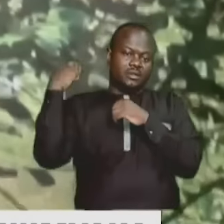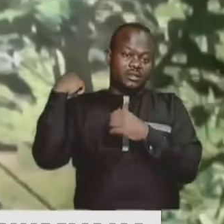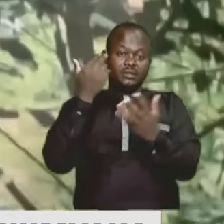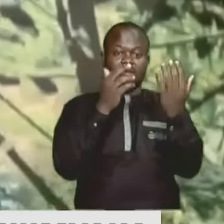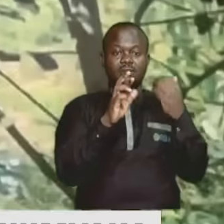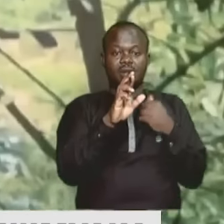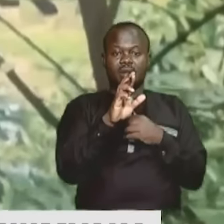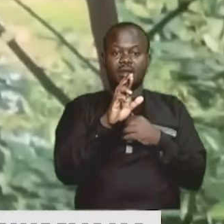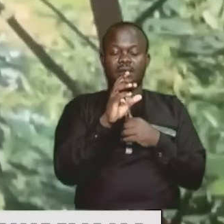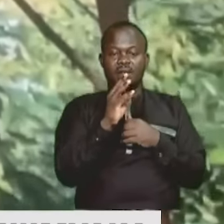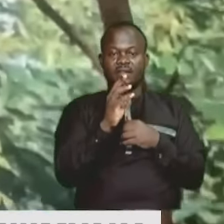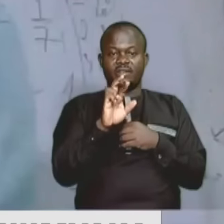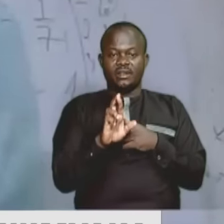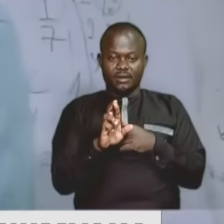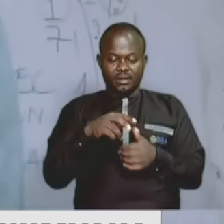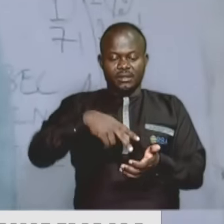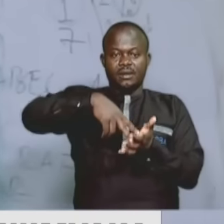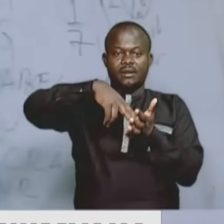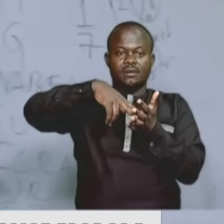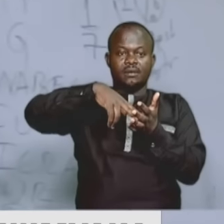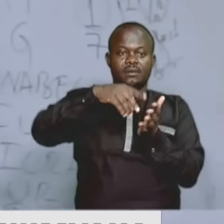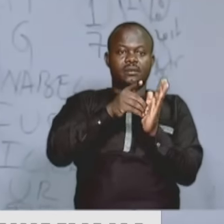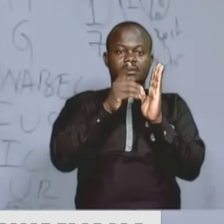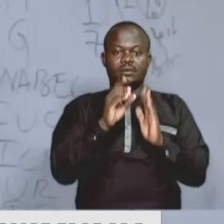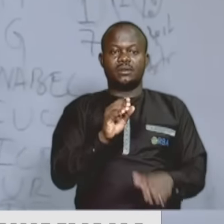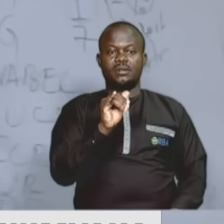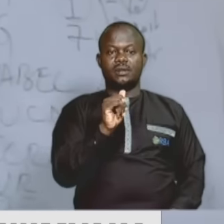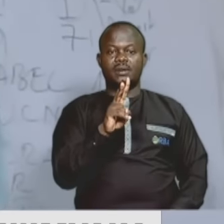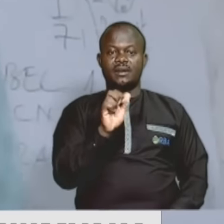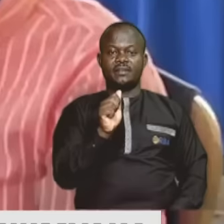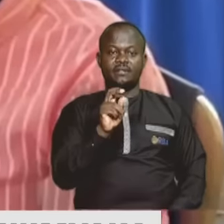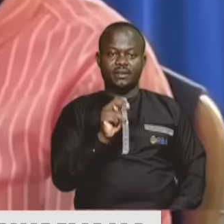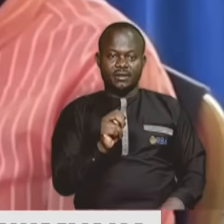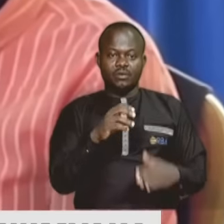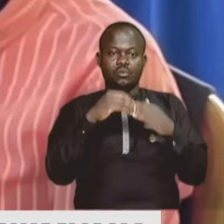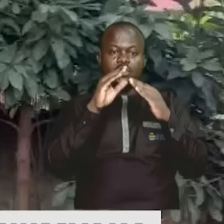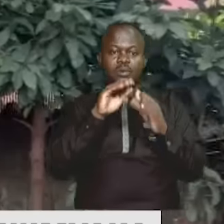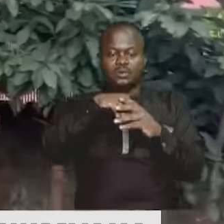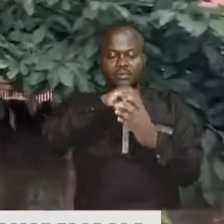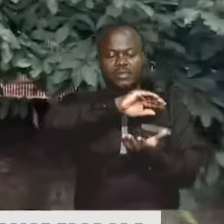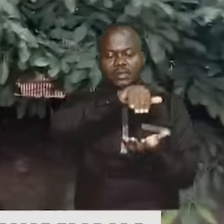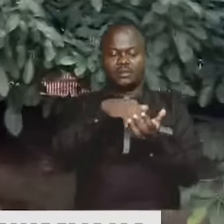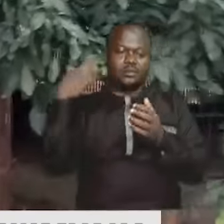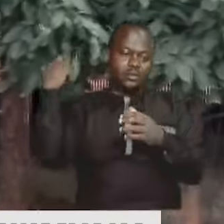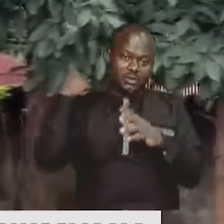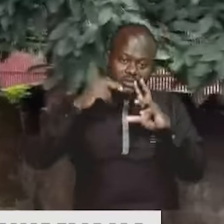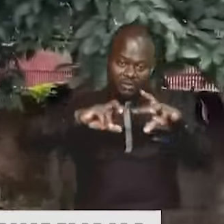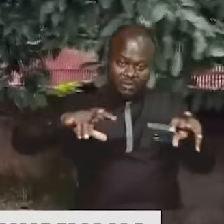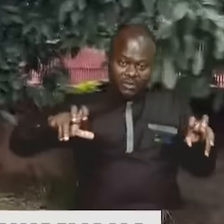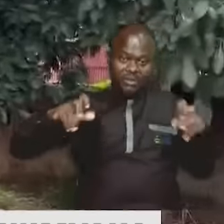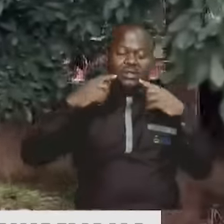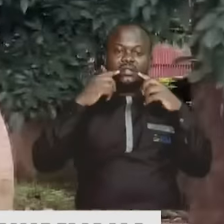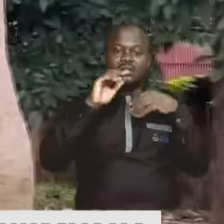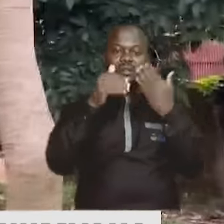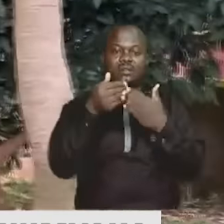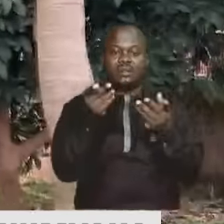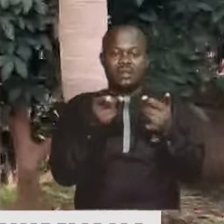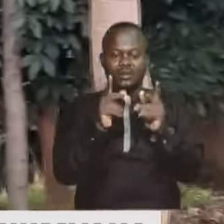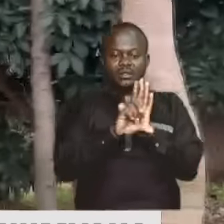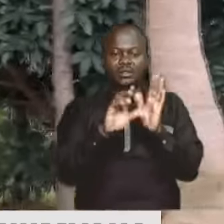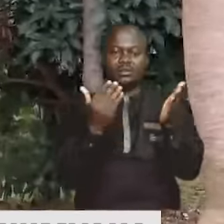RFA cyahagurutse Dr. Ivan Gasangwa umuyobozi muri kino kigo ushinzwe ubushakashatsi yavuze ko hariho itegeko